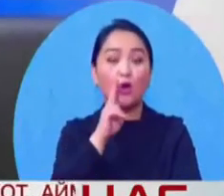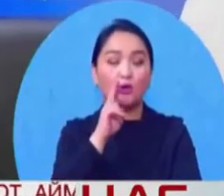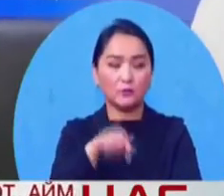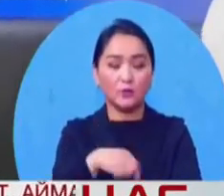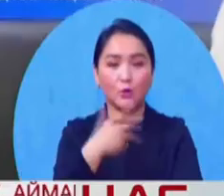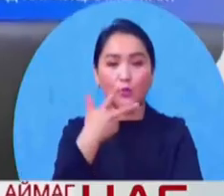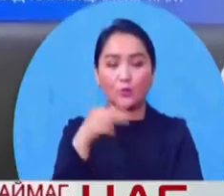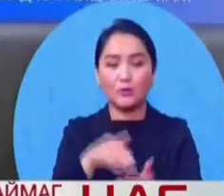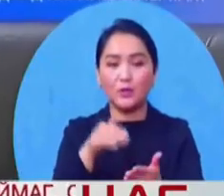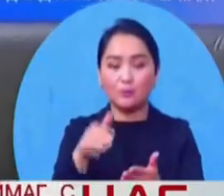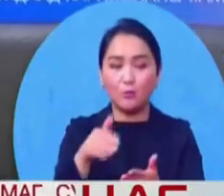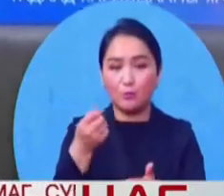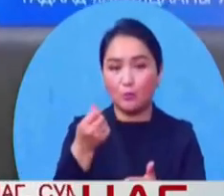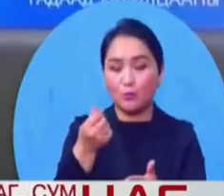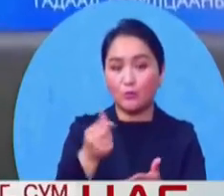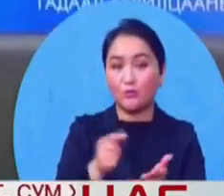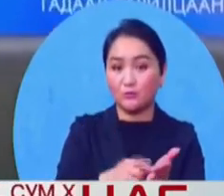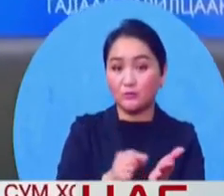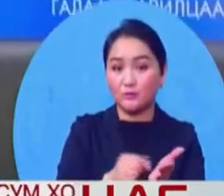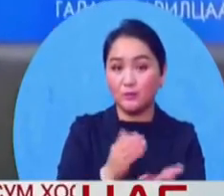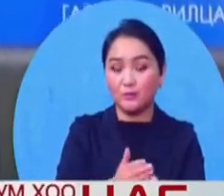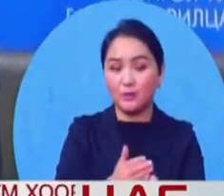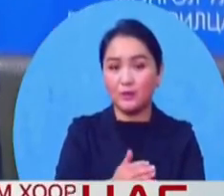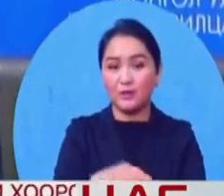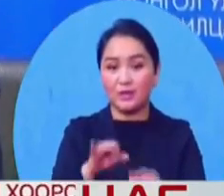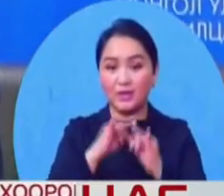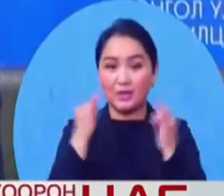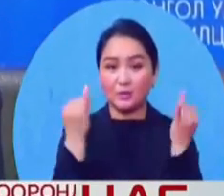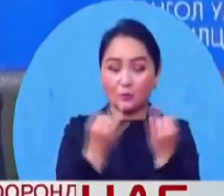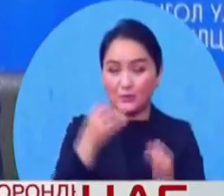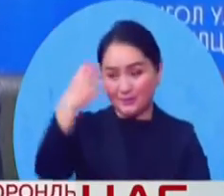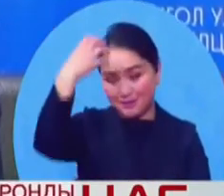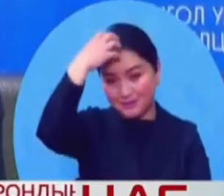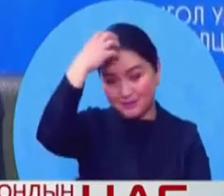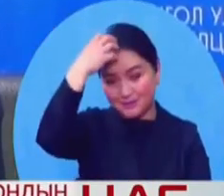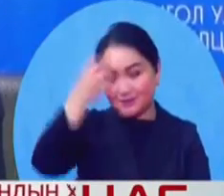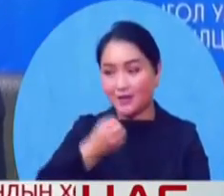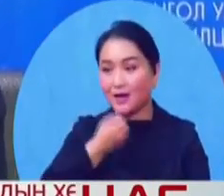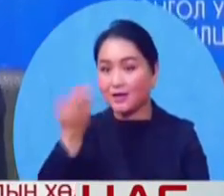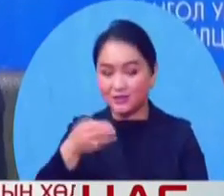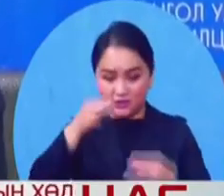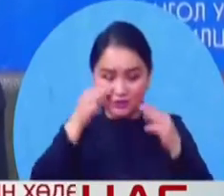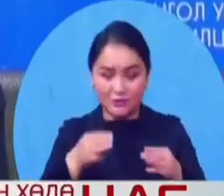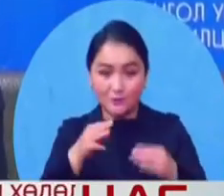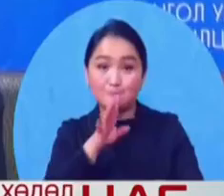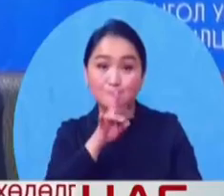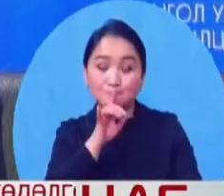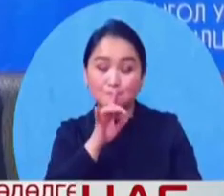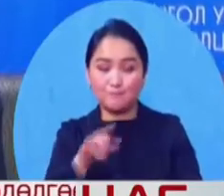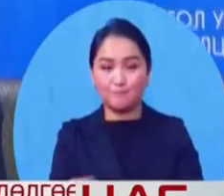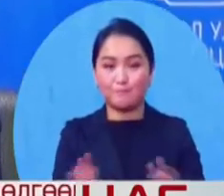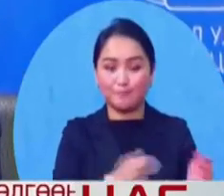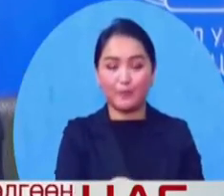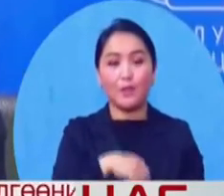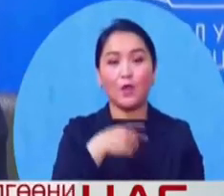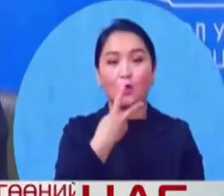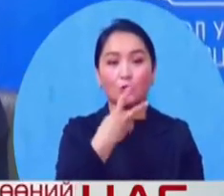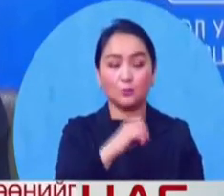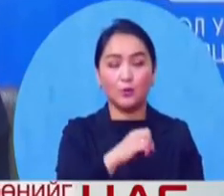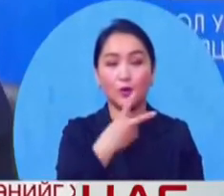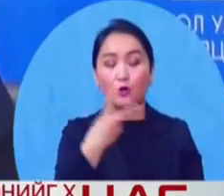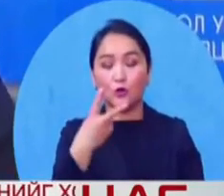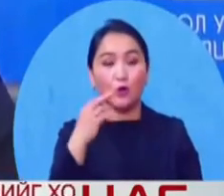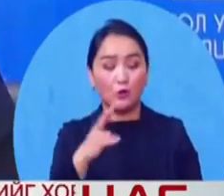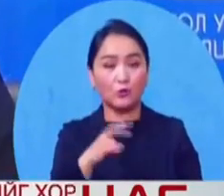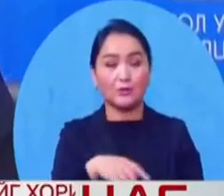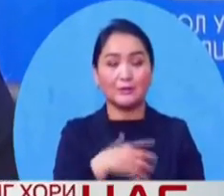төгрөгийн хөрөнгө оруулалт шаардлагатай байгаа. Энийг одоо бид нар бас улсын хурал дээр, засгийн газар дээр шийдвэрлэж байгаа гэж байна. За тэгээд 22 оноос 5-аас